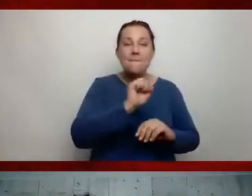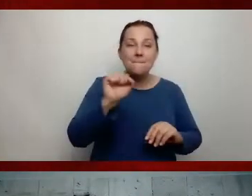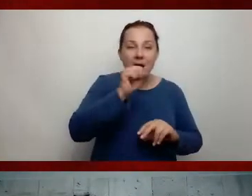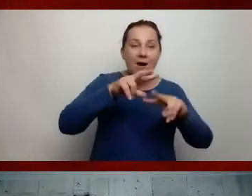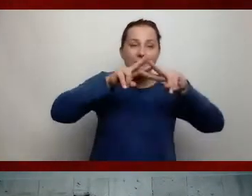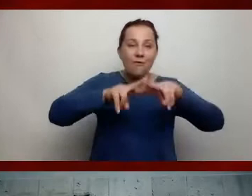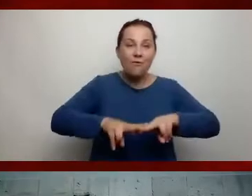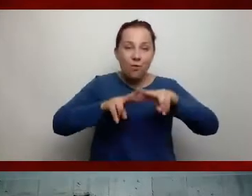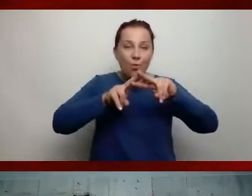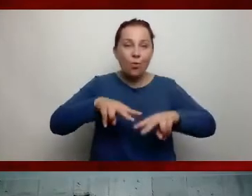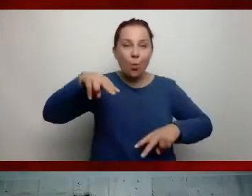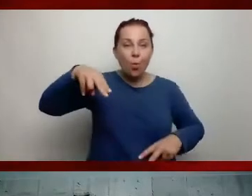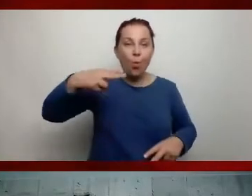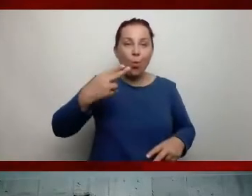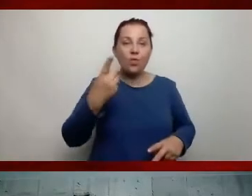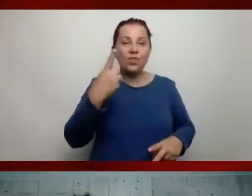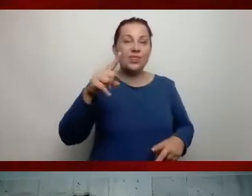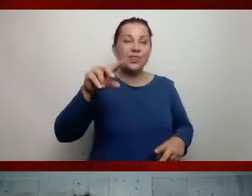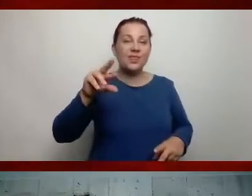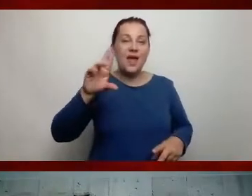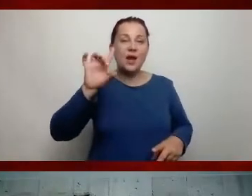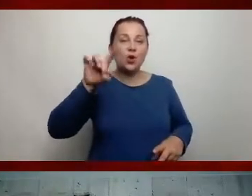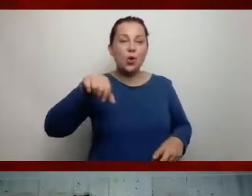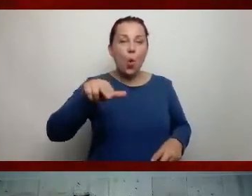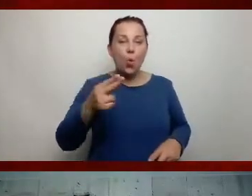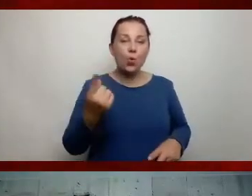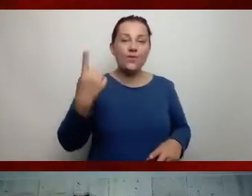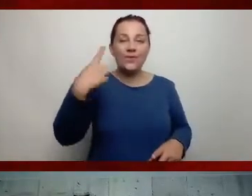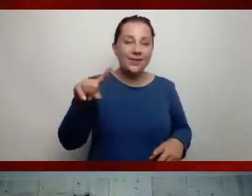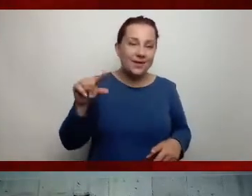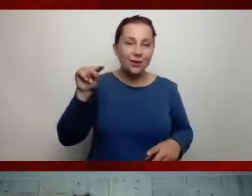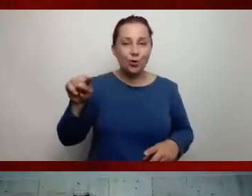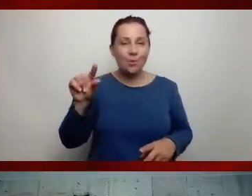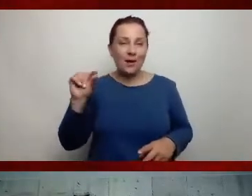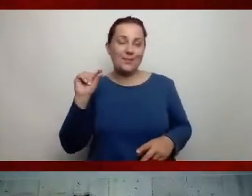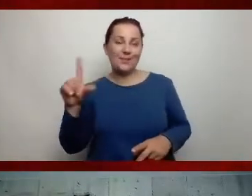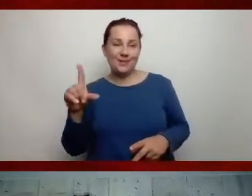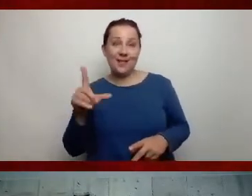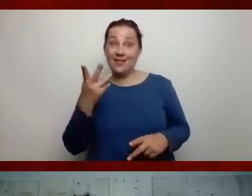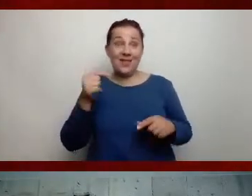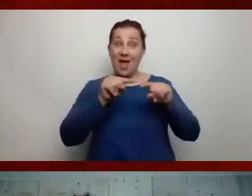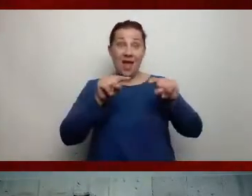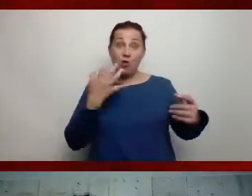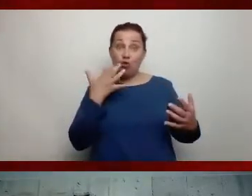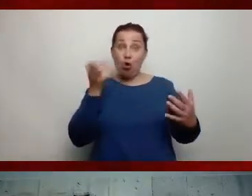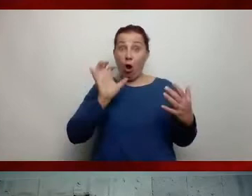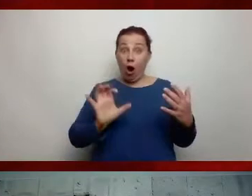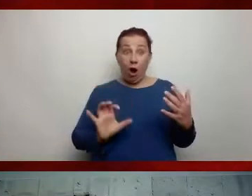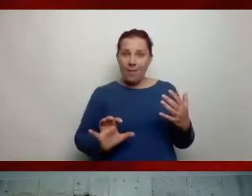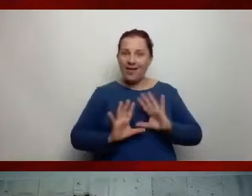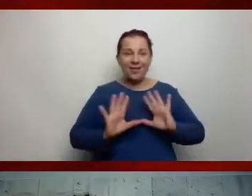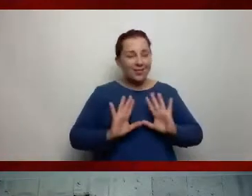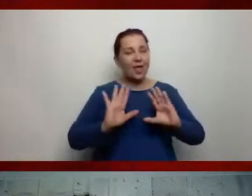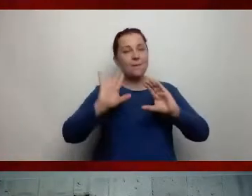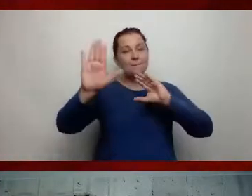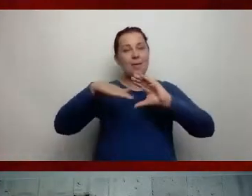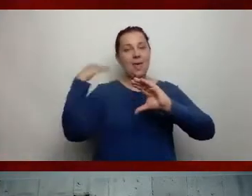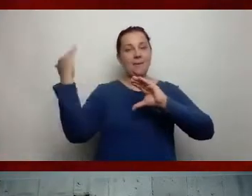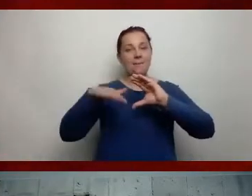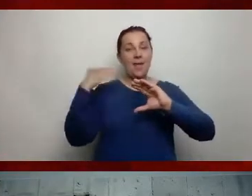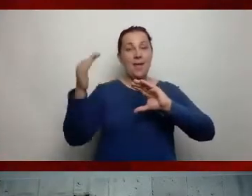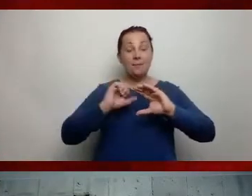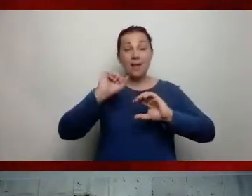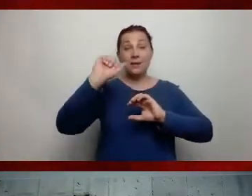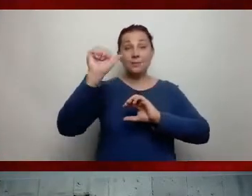kontakt@fundacjaunderground.pl, czyli na maila, nie w komentarzach, tylko właśnie na maila, i pierwsze trzy osoby zostaną